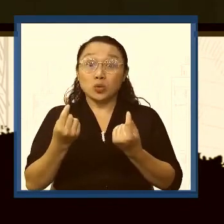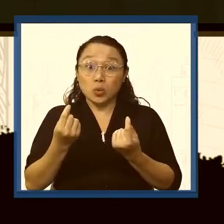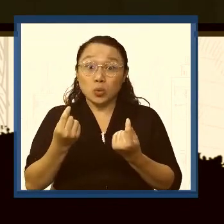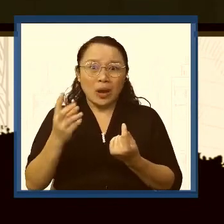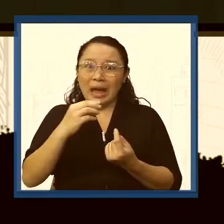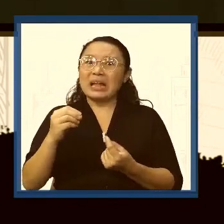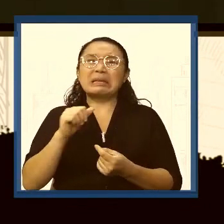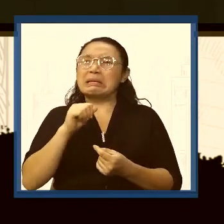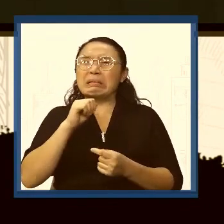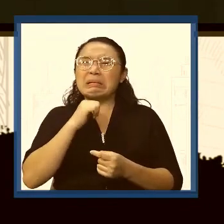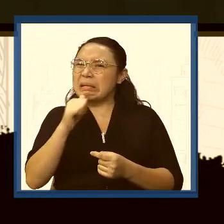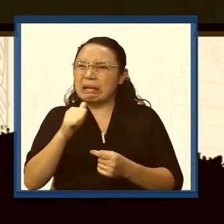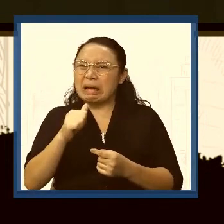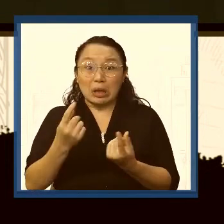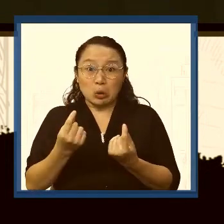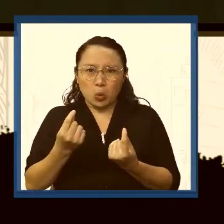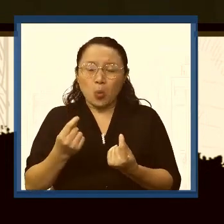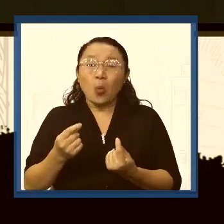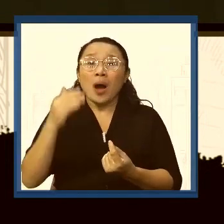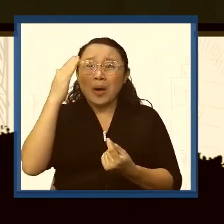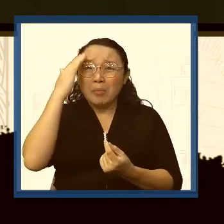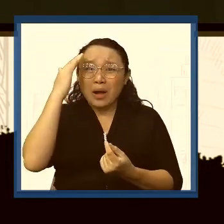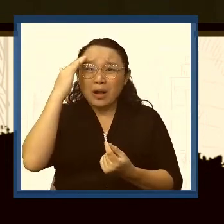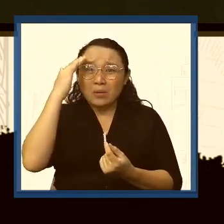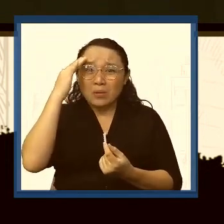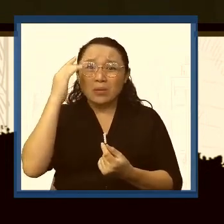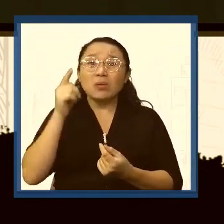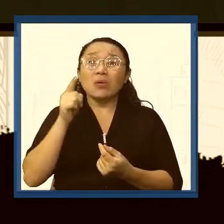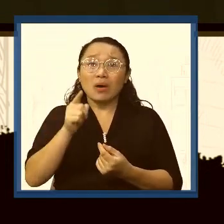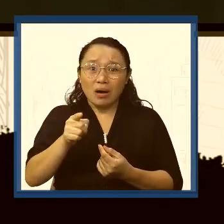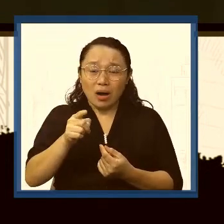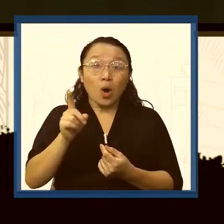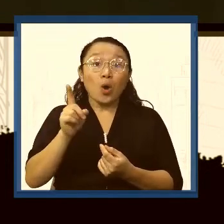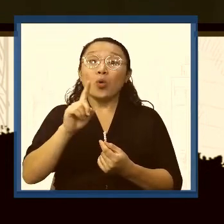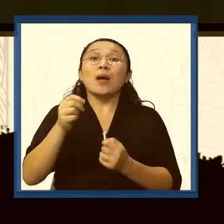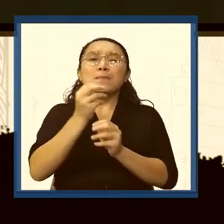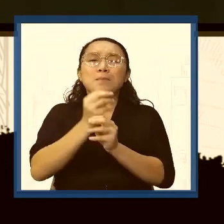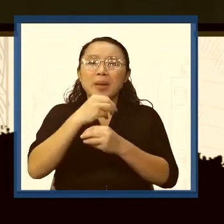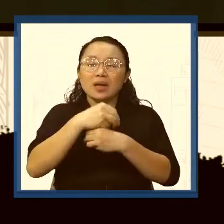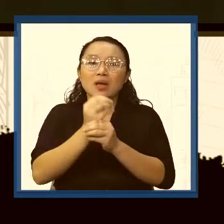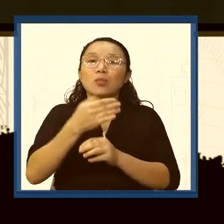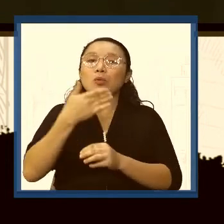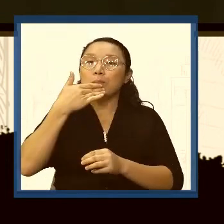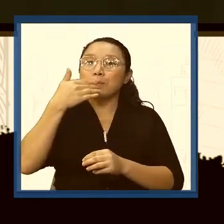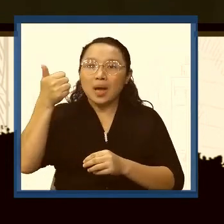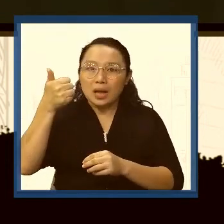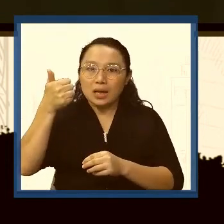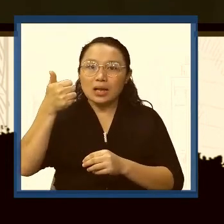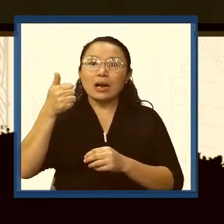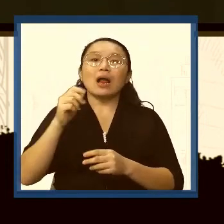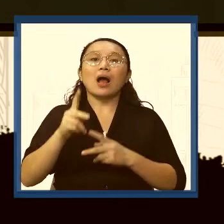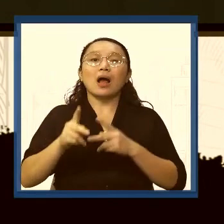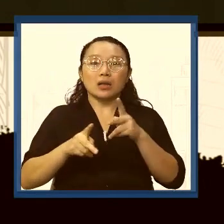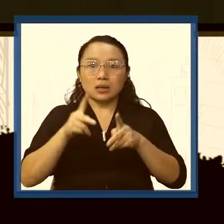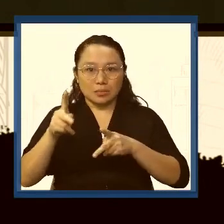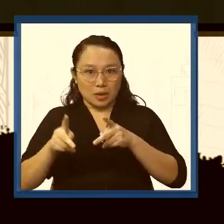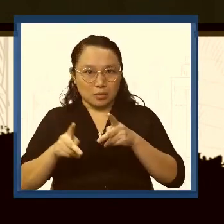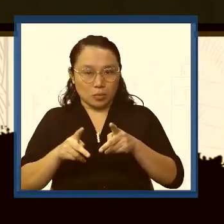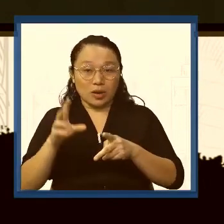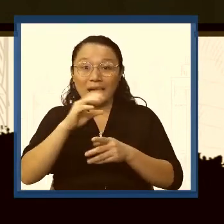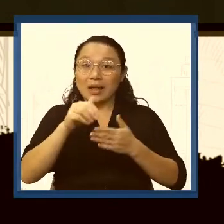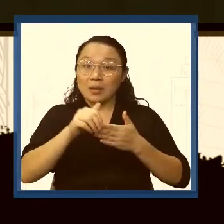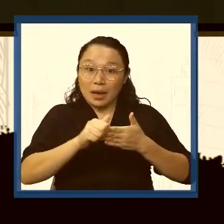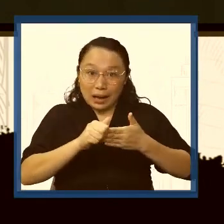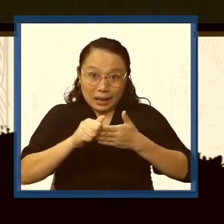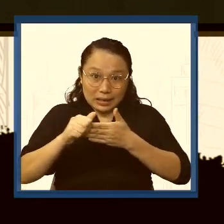kinisya makahatag gayud kanimo diha sa pagka maayong tao sa katilingban. Busa mag-aagak